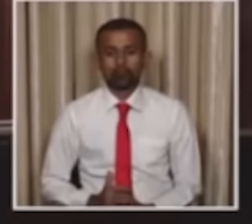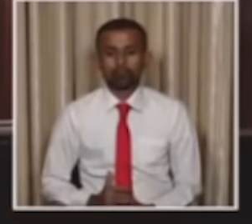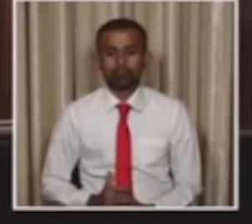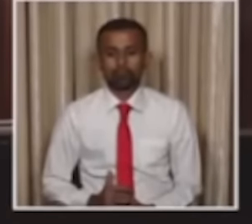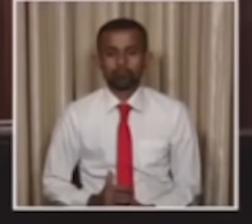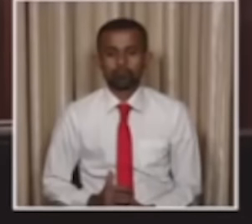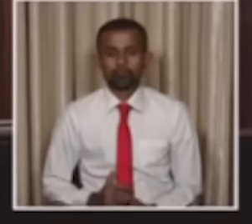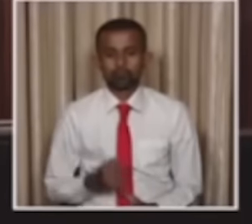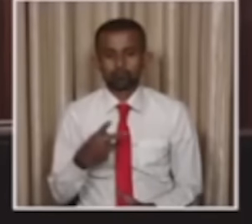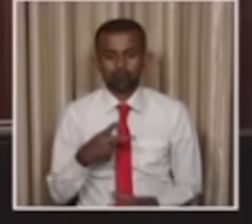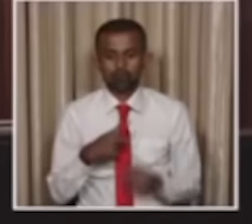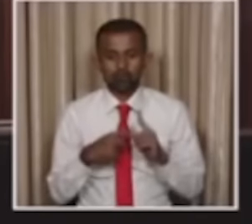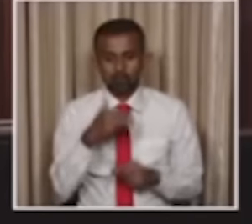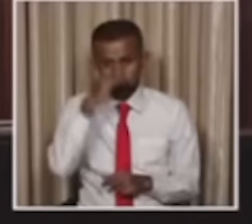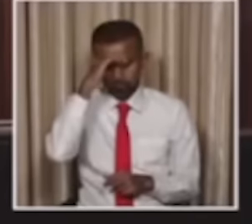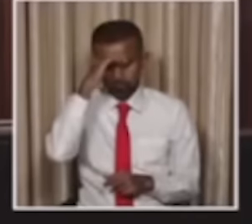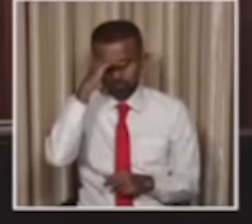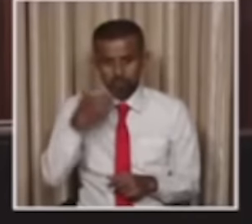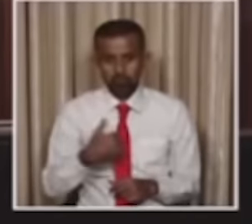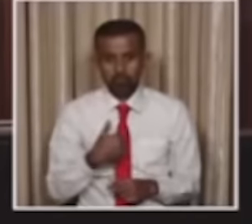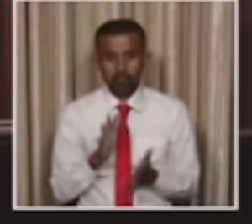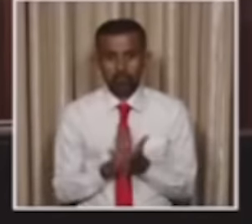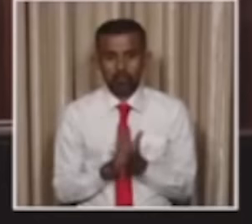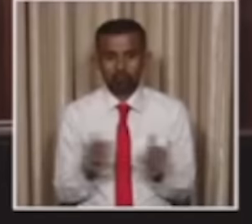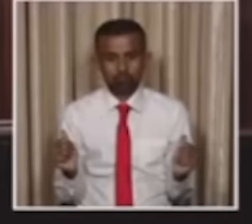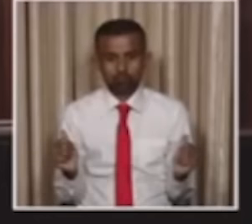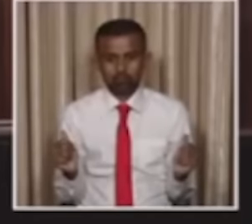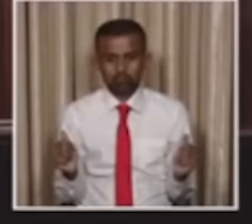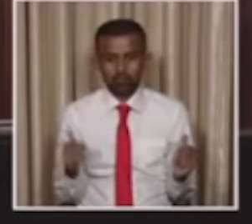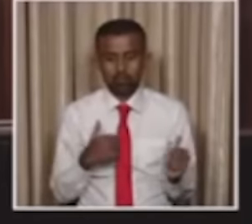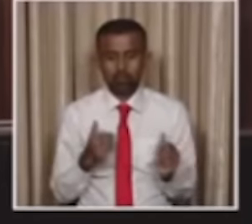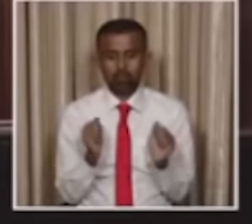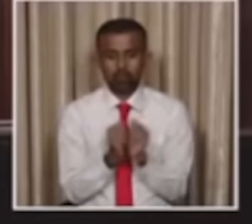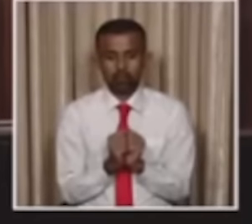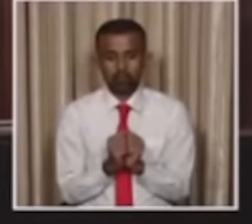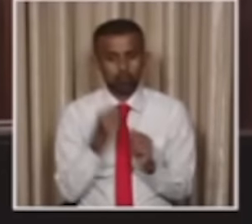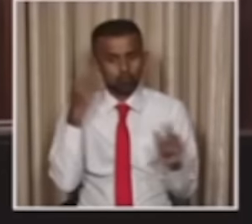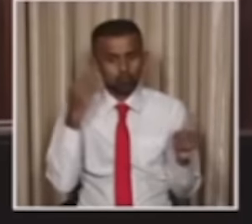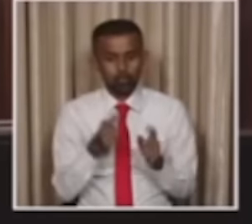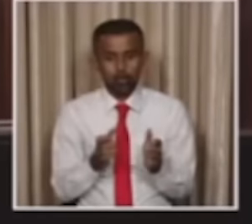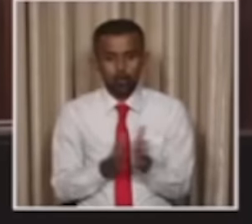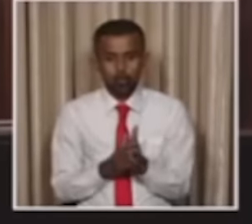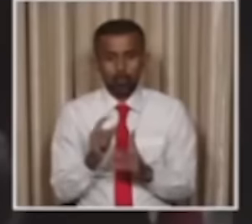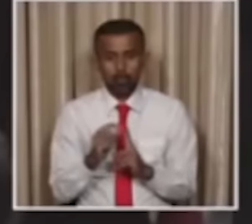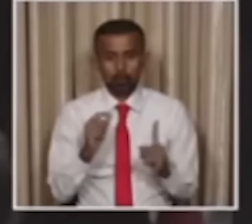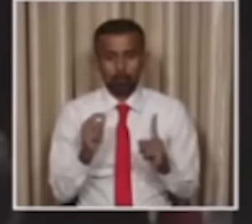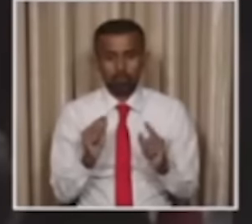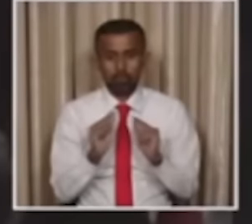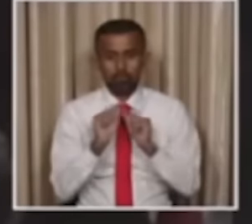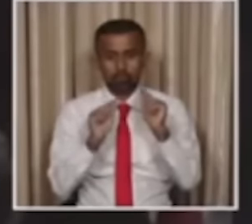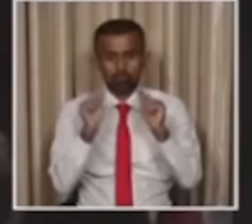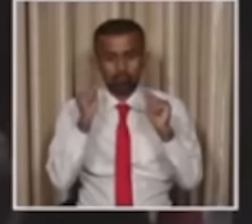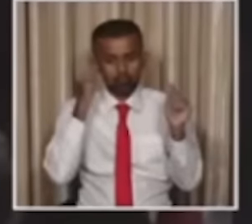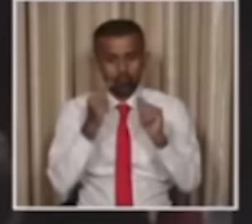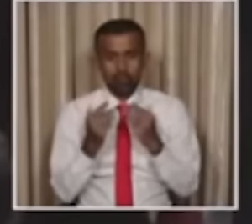ගරු නියෝජ්‍ය කතානායකතුමනි මං සතුට වෙනවා අපේ කාර්යභාරය ගැන අපේ කමිටුවේ මන්ත්‍රීවරුන් කරපු ප්‍රකාශ සම්බන්ධයෙන්